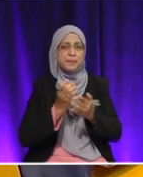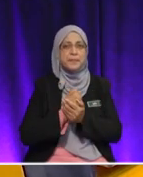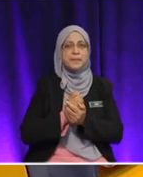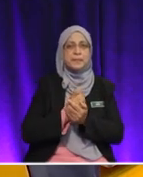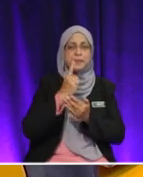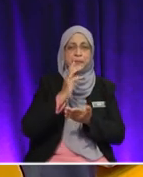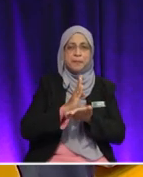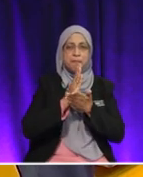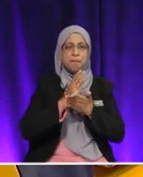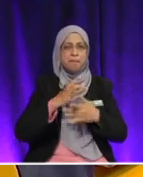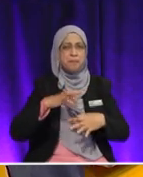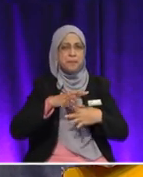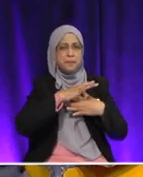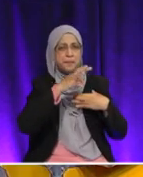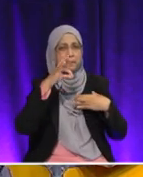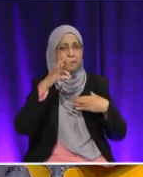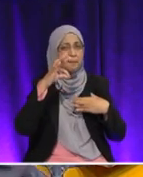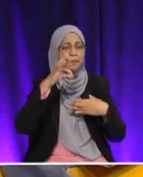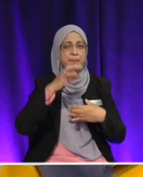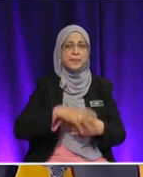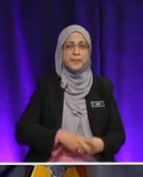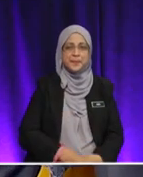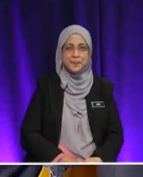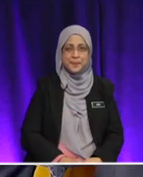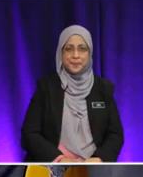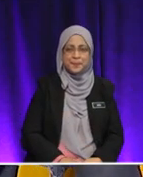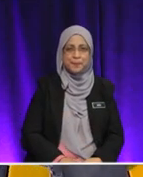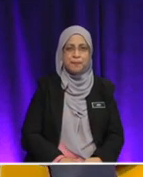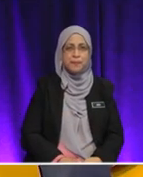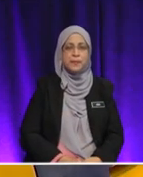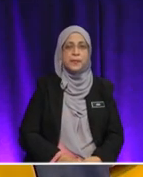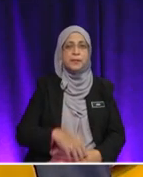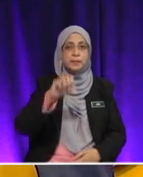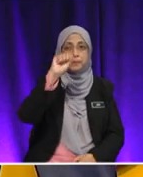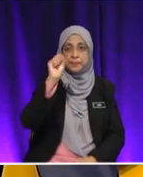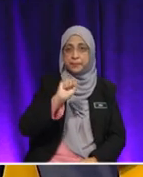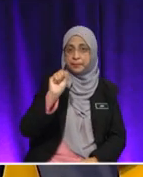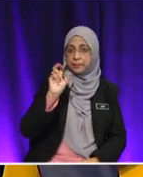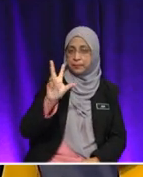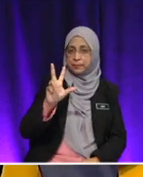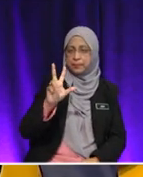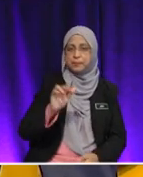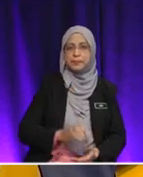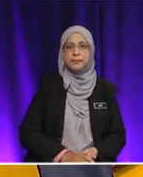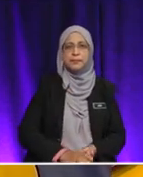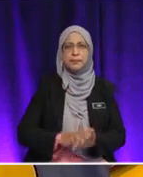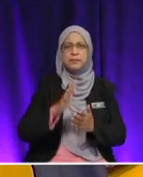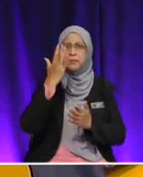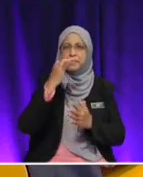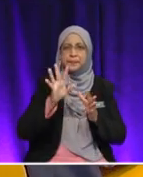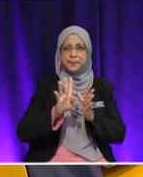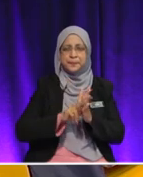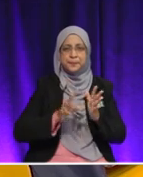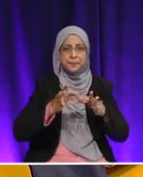bencana-bencana alam yang ketiga murid-murid kepentingan mengulurkan bantuan